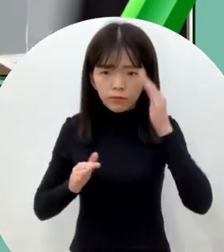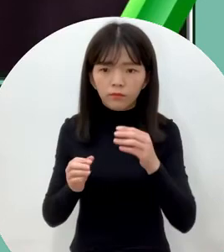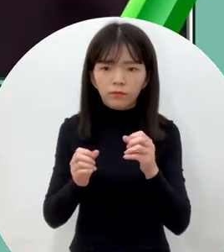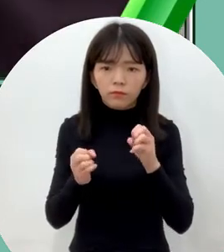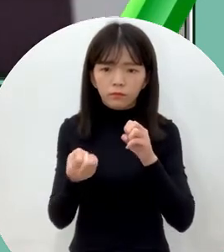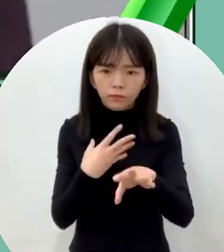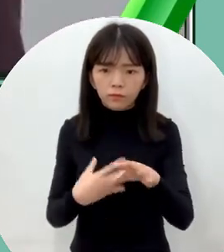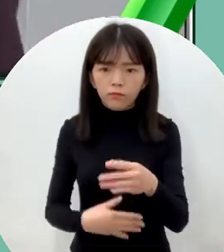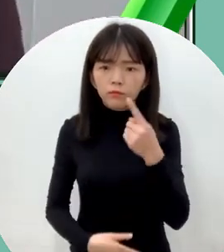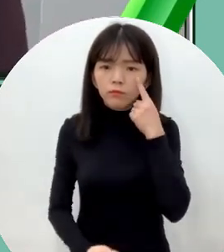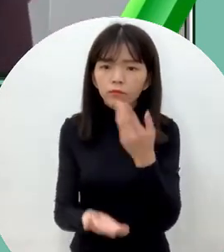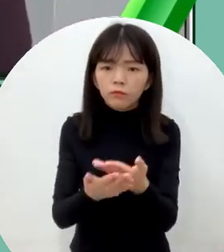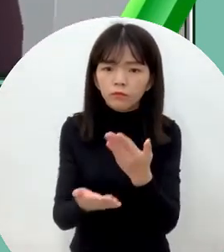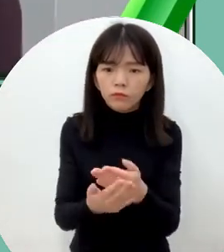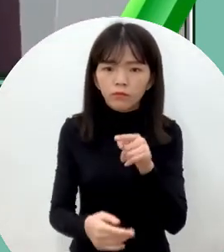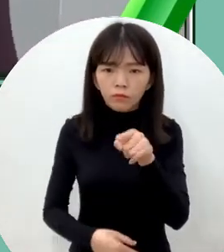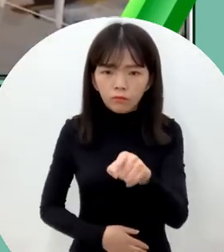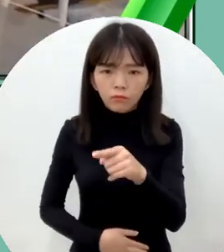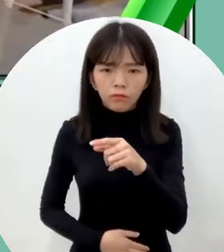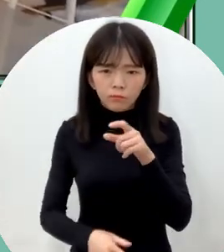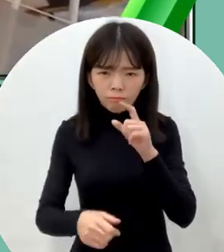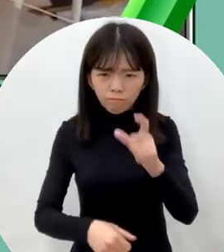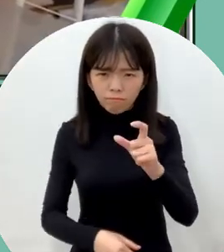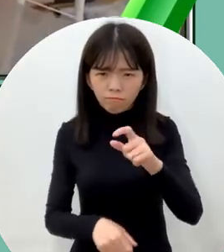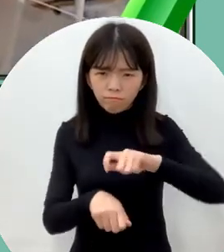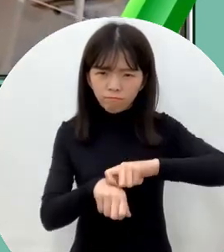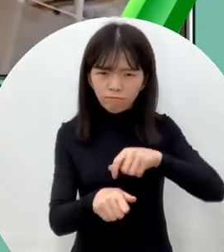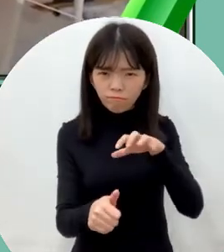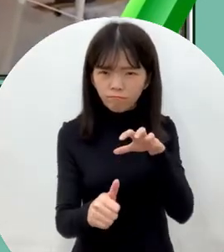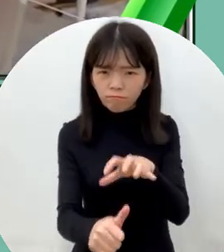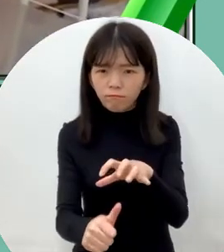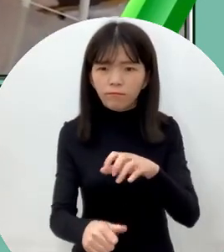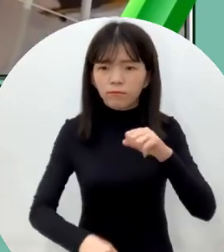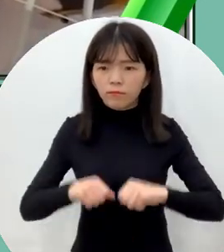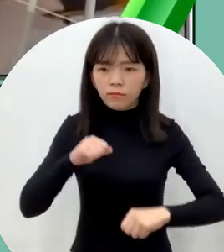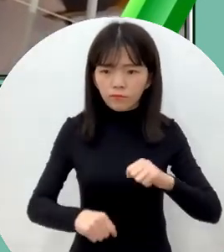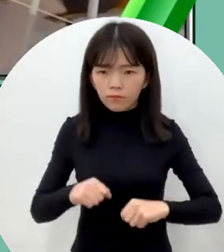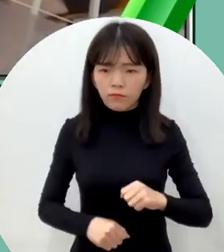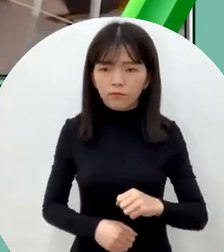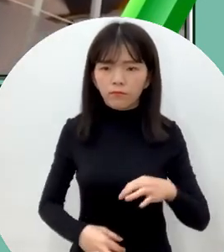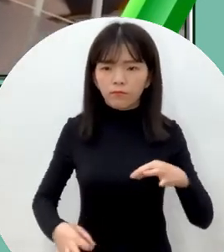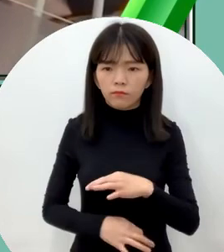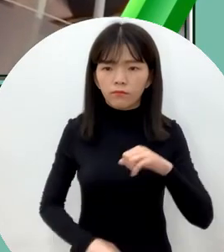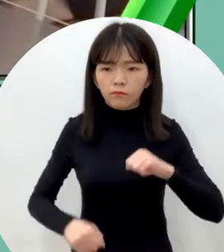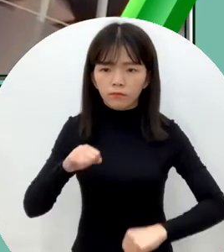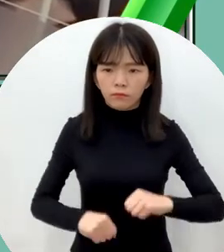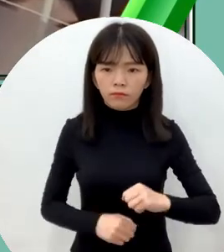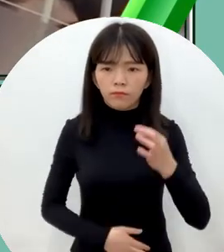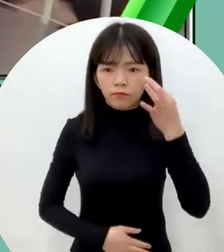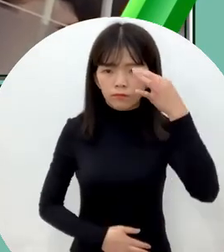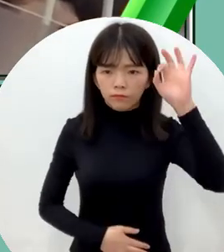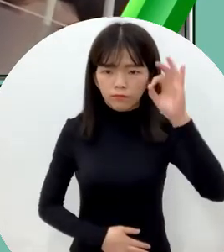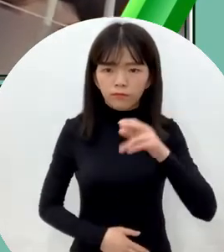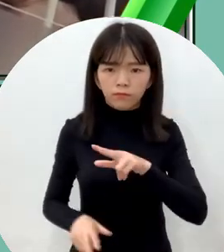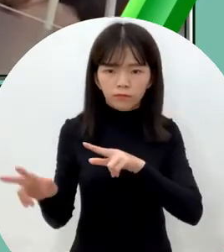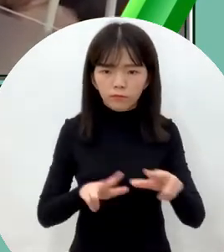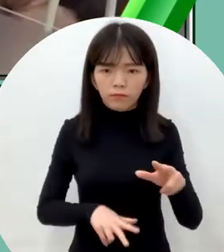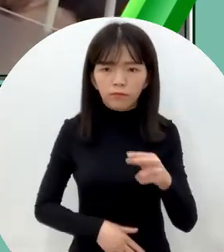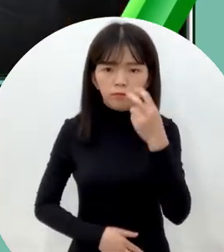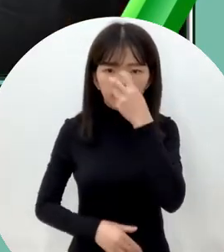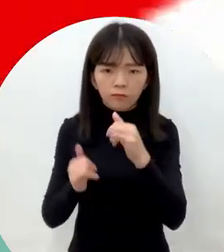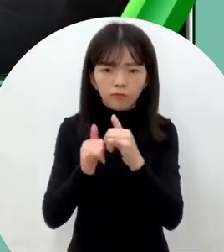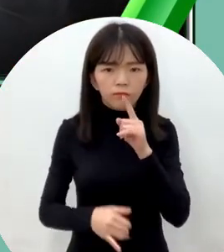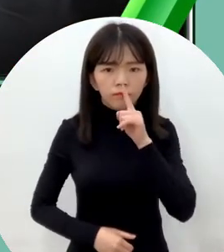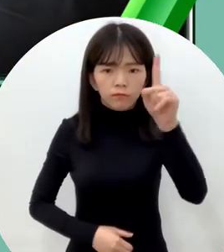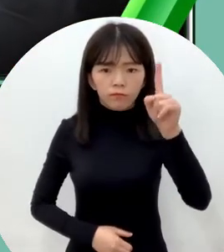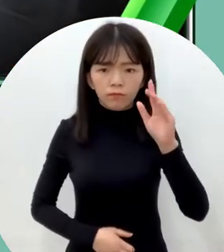다른 수험생이 답을 보여줄 것을 강요하거나 위협하는 것도 부정행위에 해당되므로 바로 감독관에게 신고해야